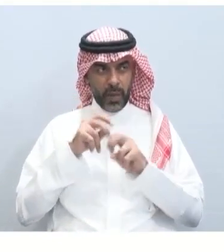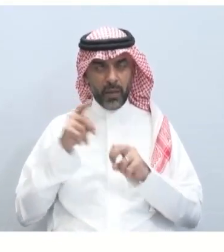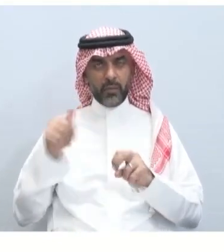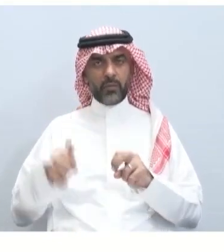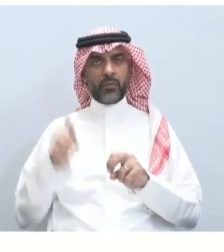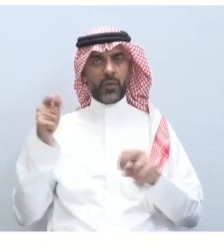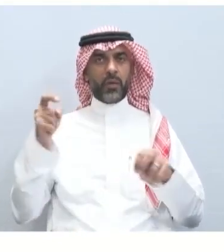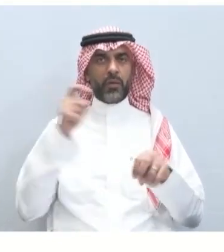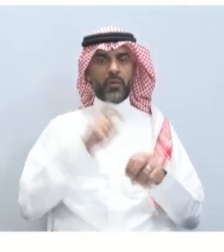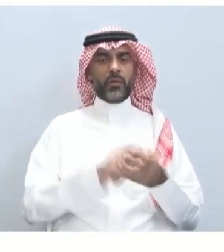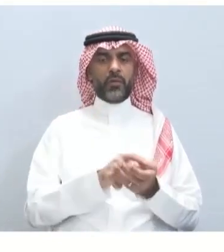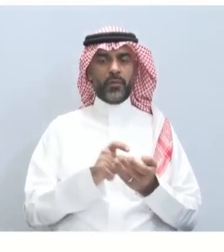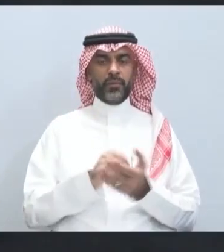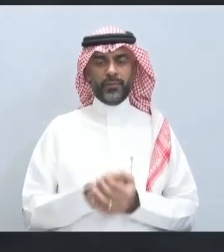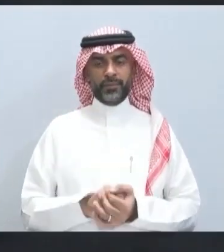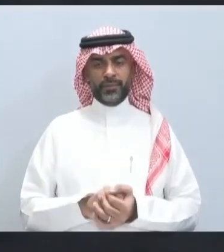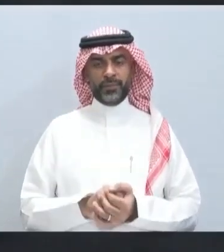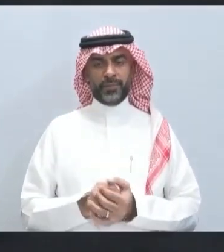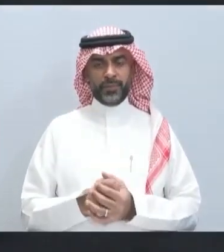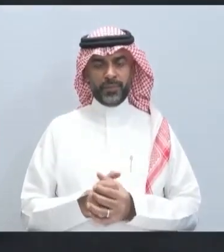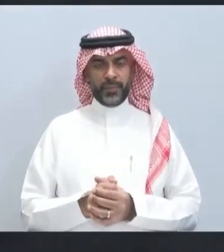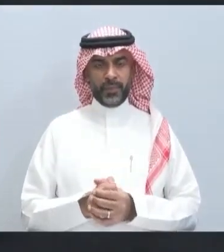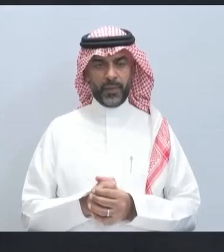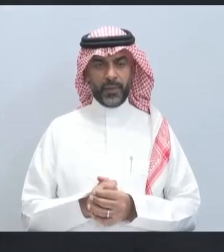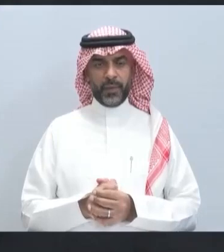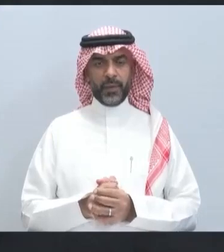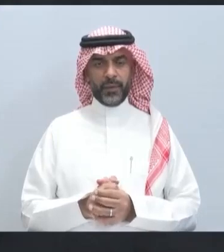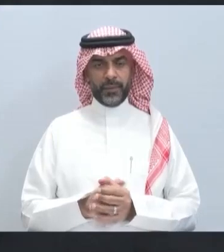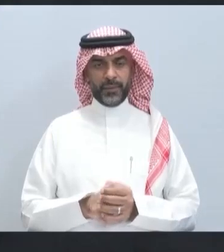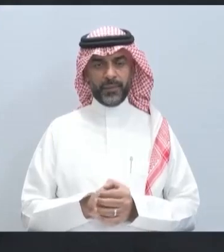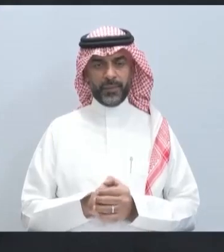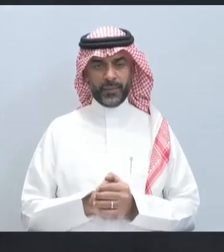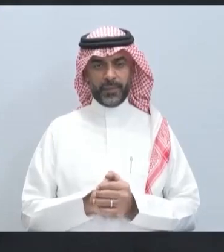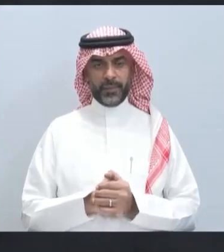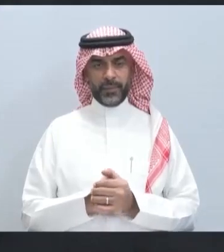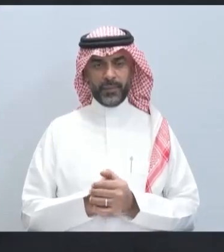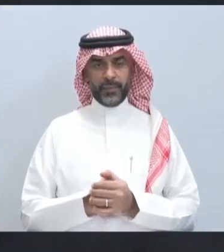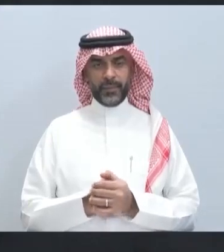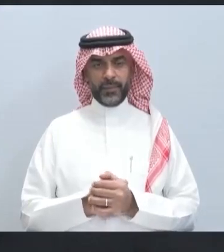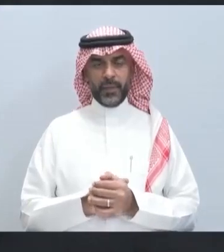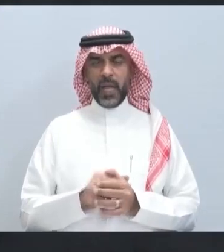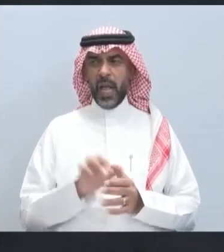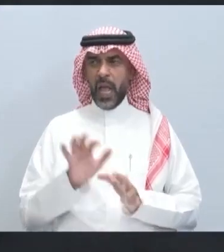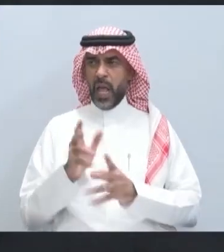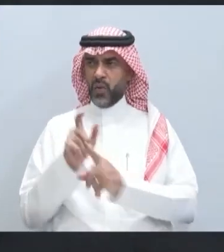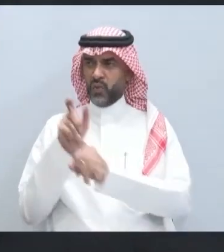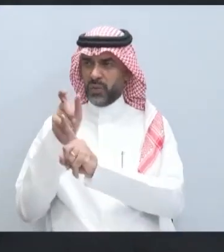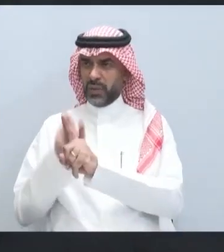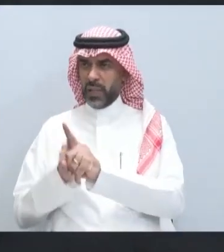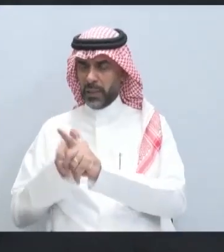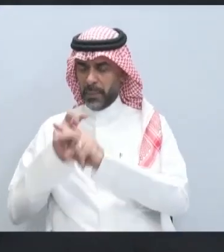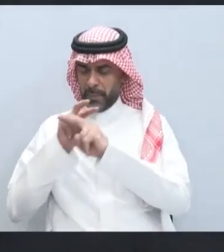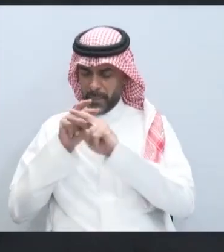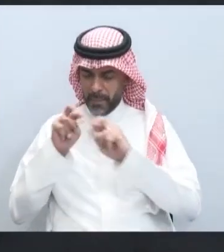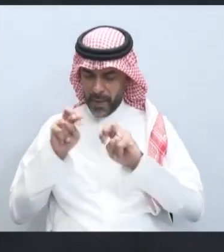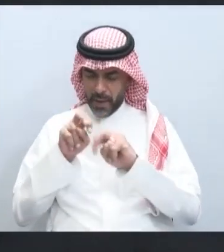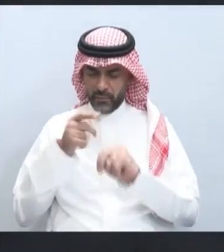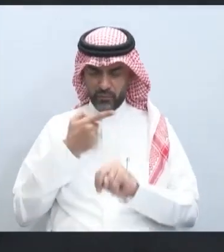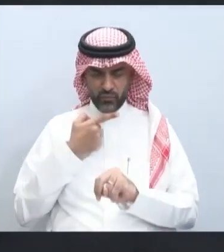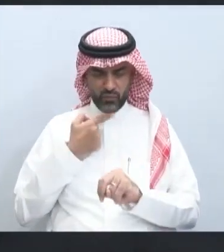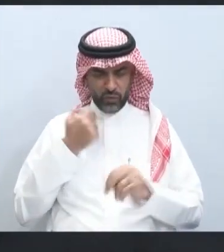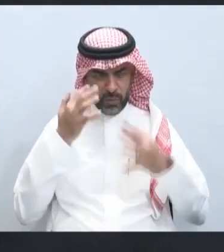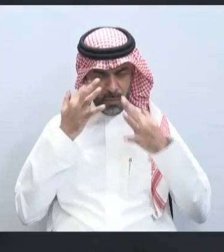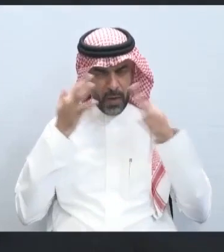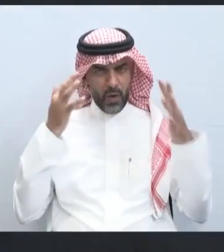بالمقام الاول هي تعتبر اي الباحث يريد ان يجد معلومات هي